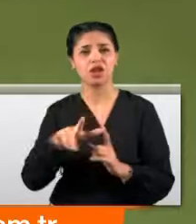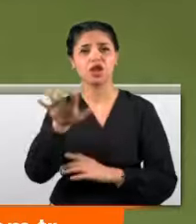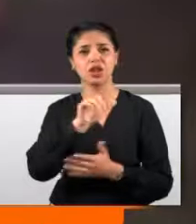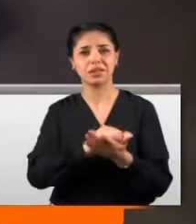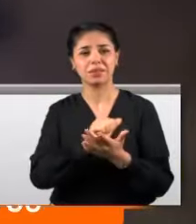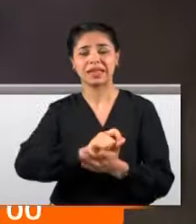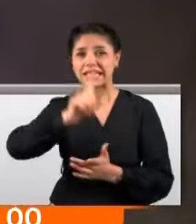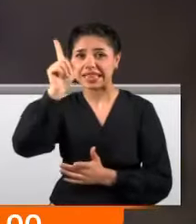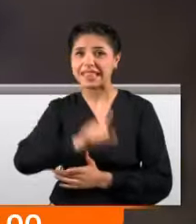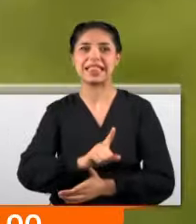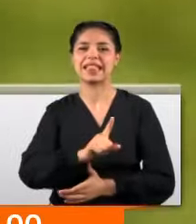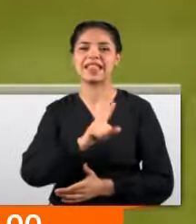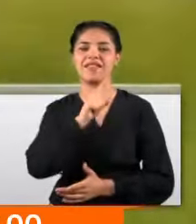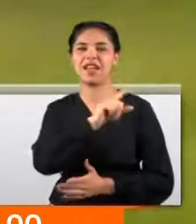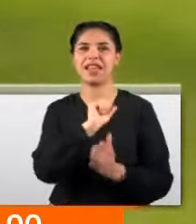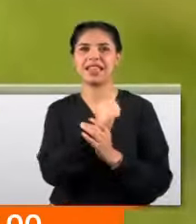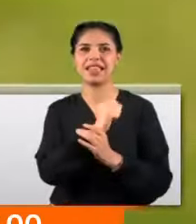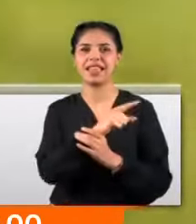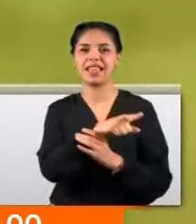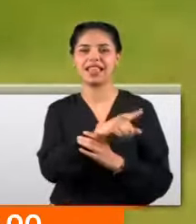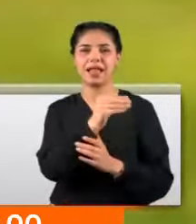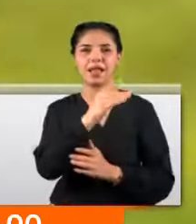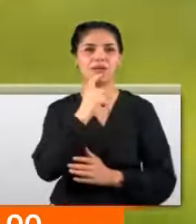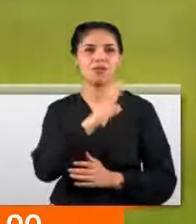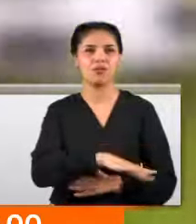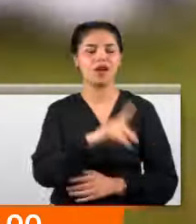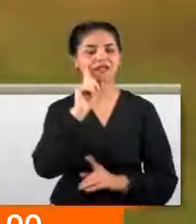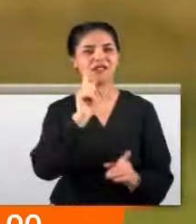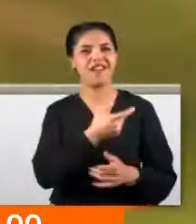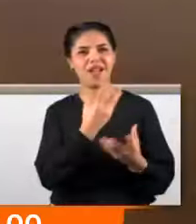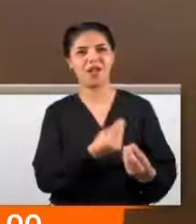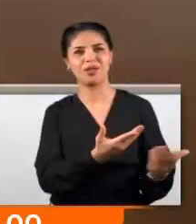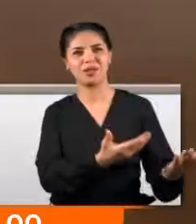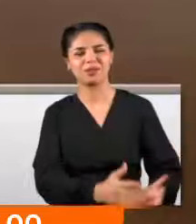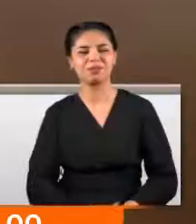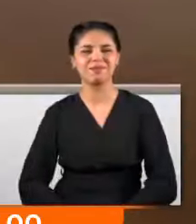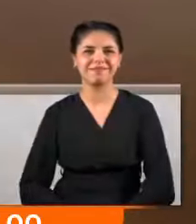medya belki de ilk kez bir yeteneği daha bebekken keşfediyor.